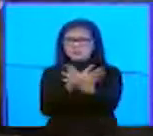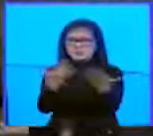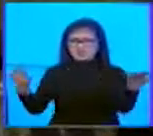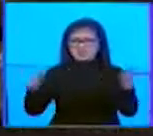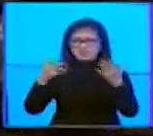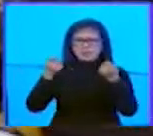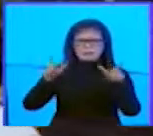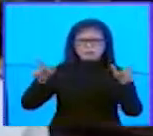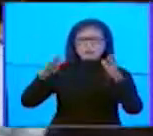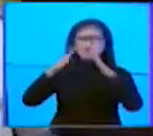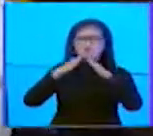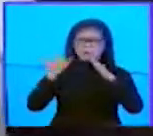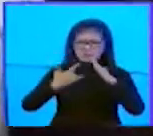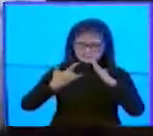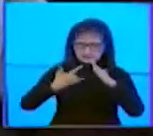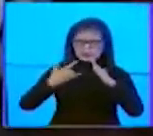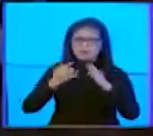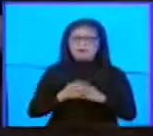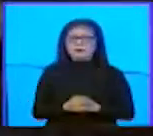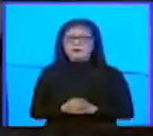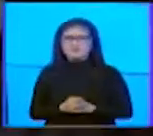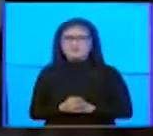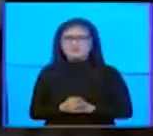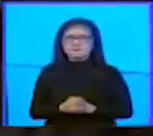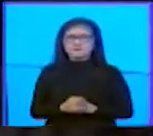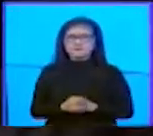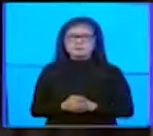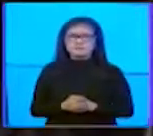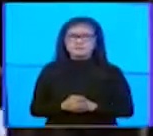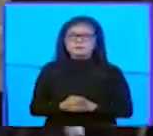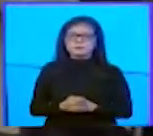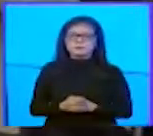COVID-19. Dari Bandung, Jawa Barat, Diki Wismara, iNews, melaporkan.